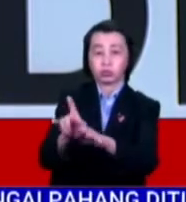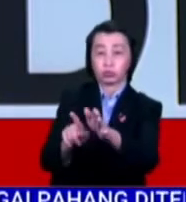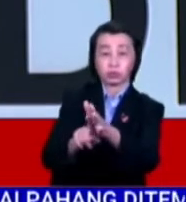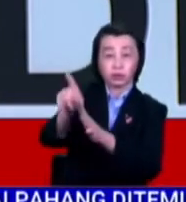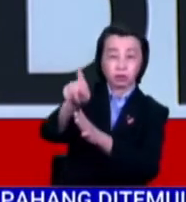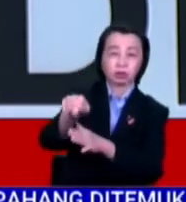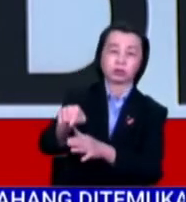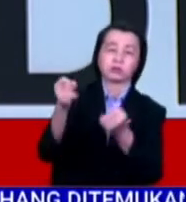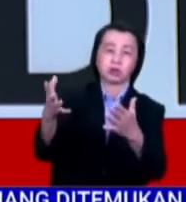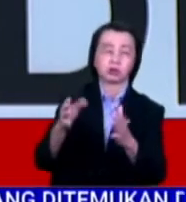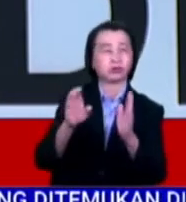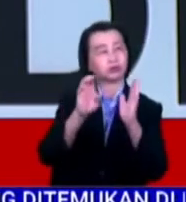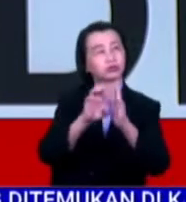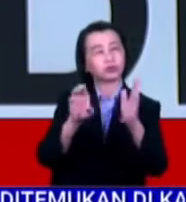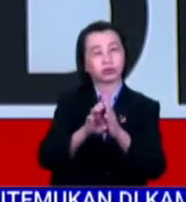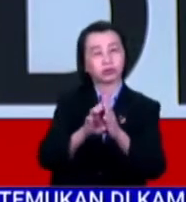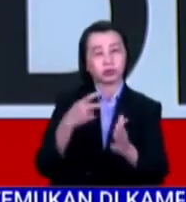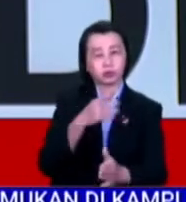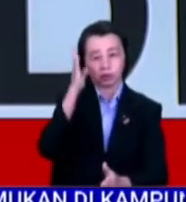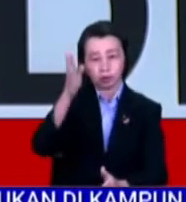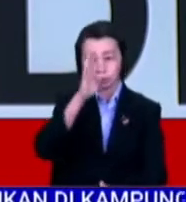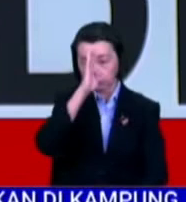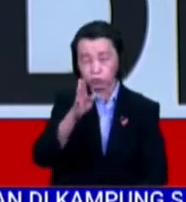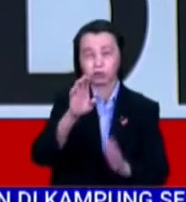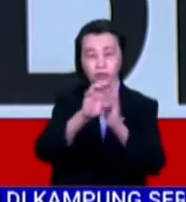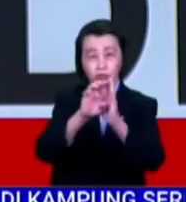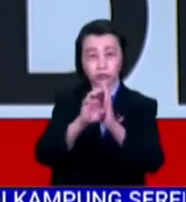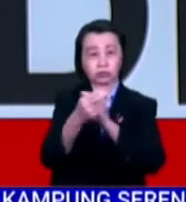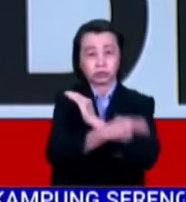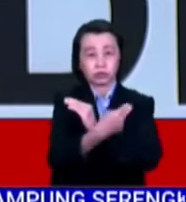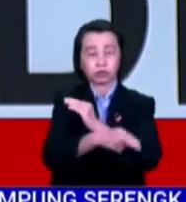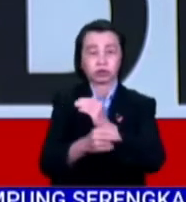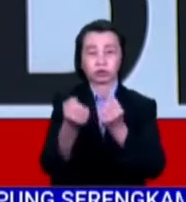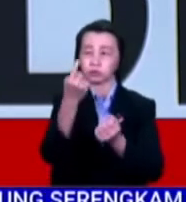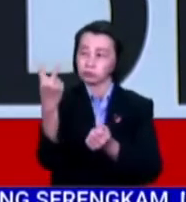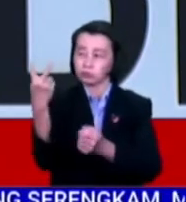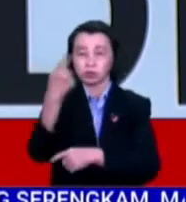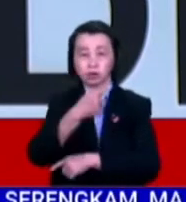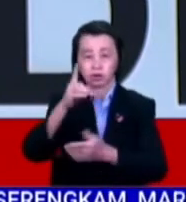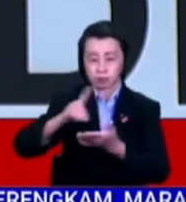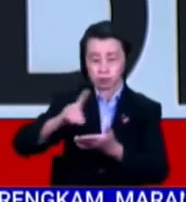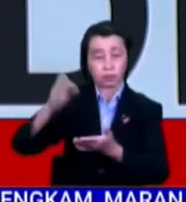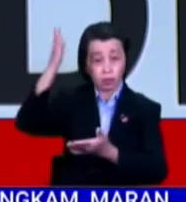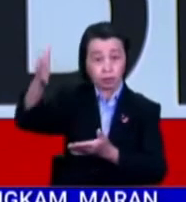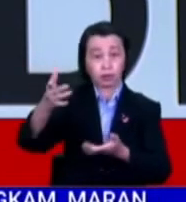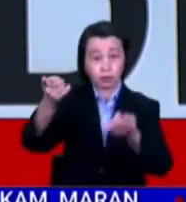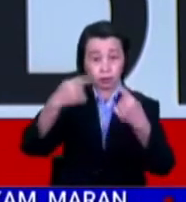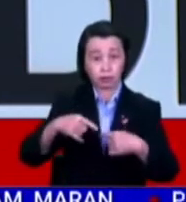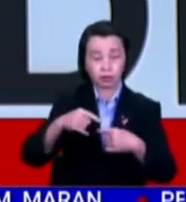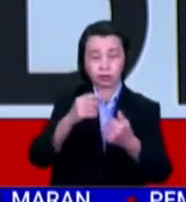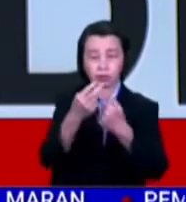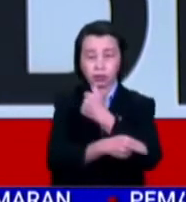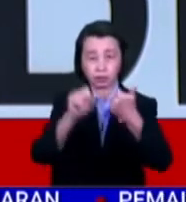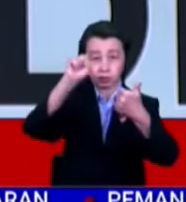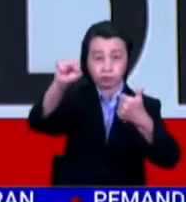tinggi. Antara negeri yang akan kita memberi fokus dalam beberapa hari dan minggu yang akan datang adalah